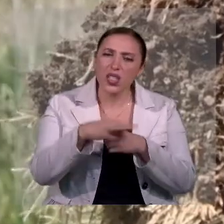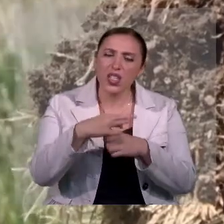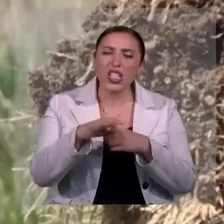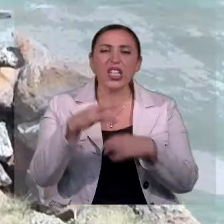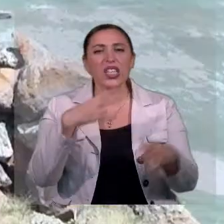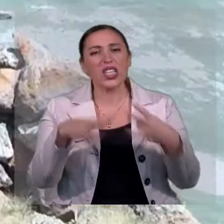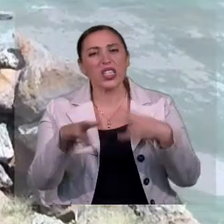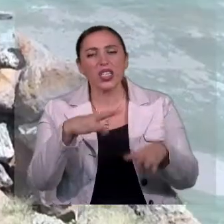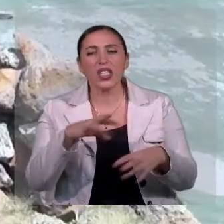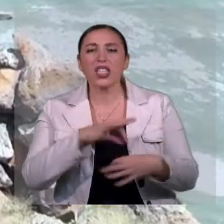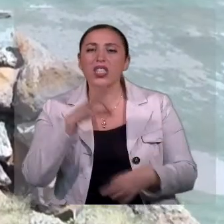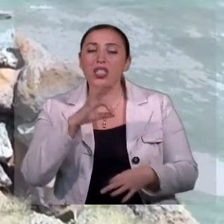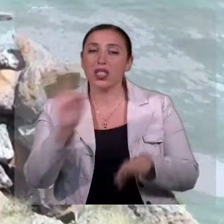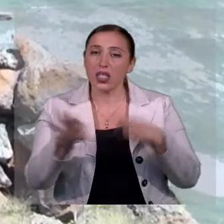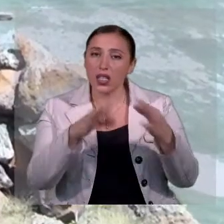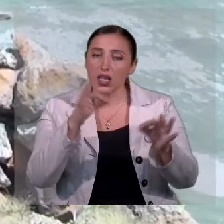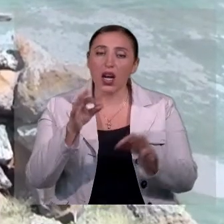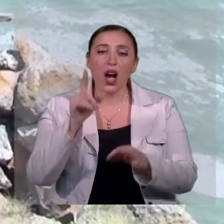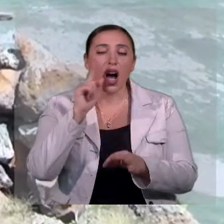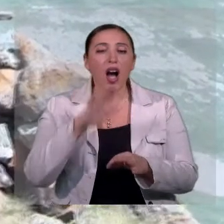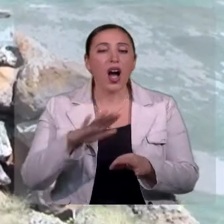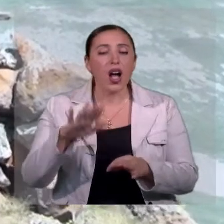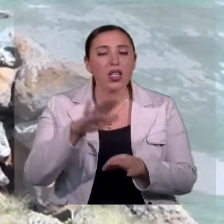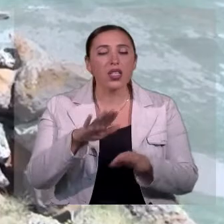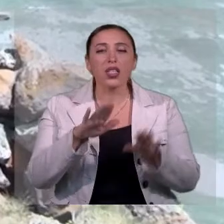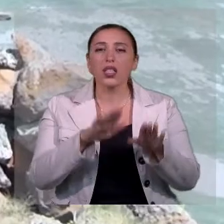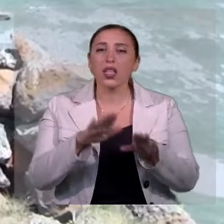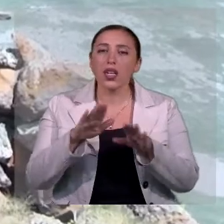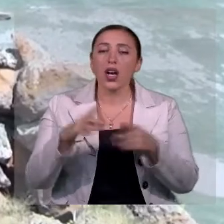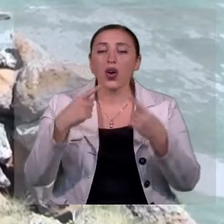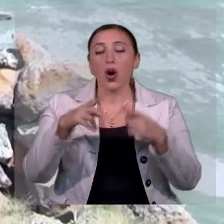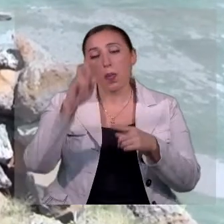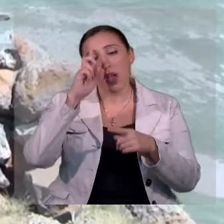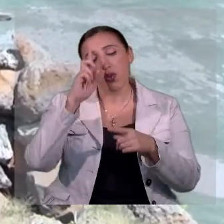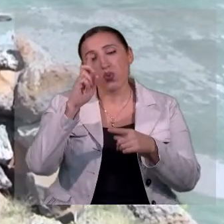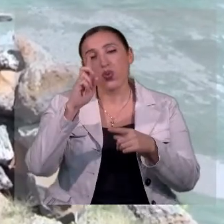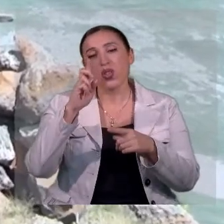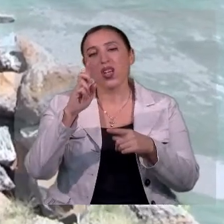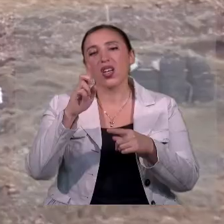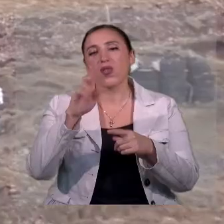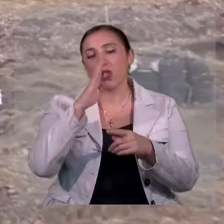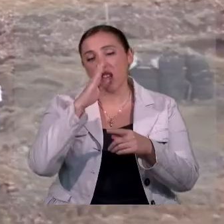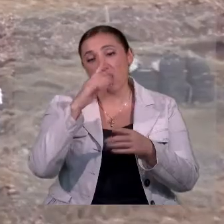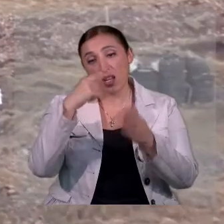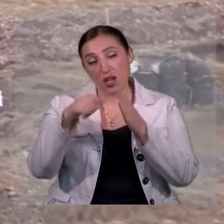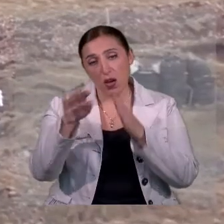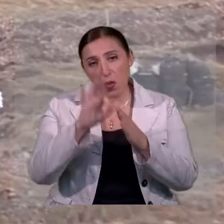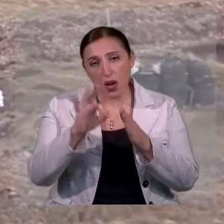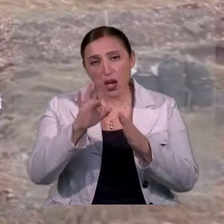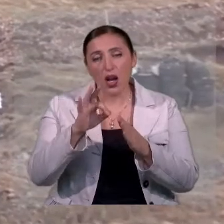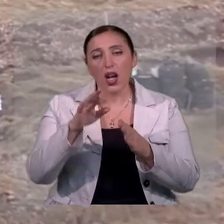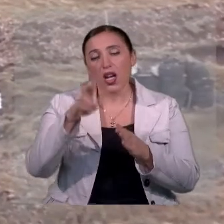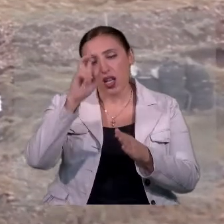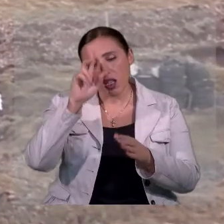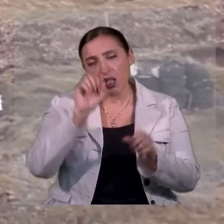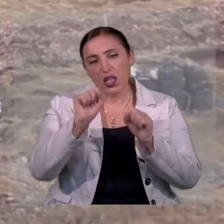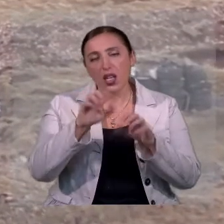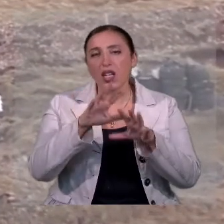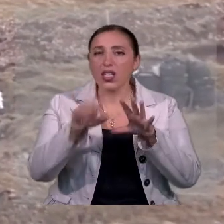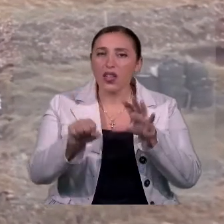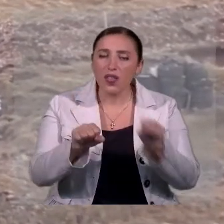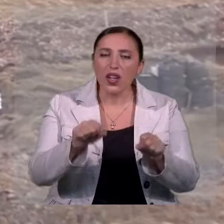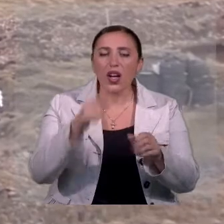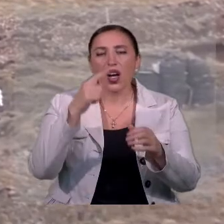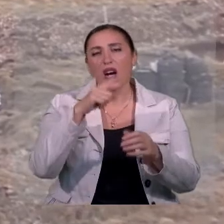միջոցով Հայաստանի Հանրապետության տարածքը կամ մասը այլ պետությանը հանձնելու համար, իշխանությունը զավթելու, տարածքային ամբողջականությունը